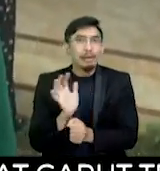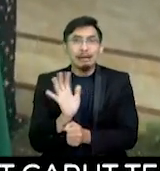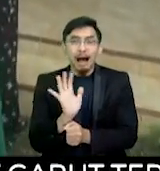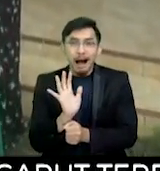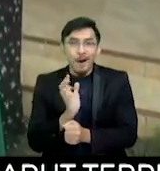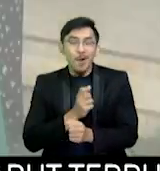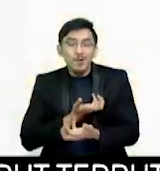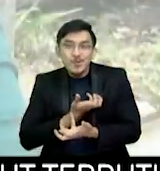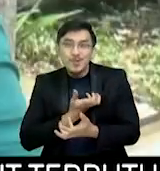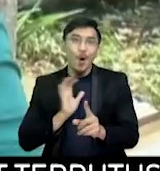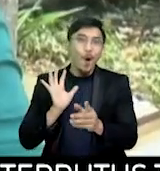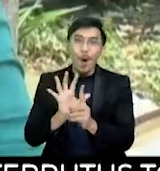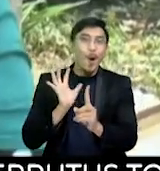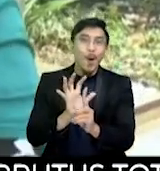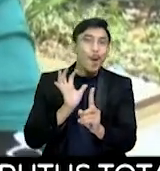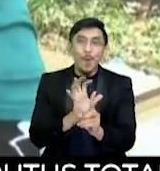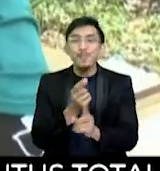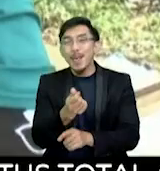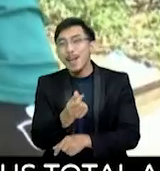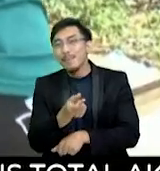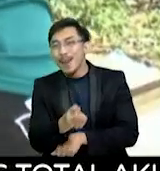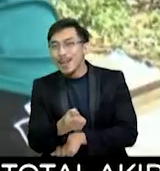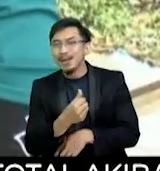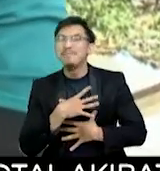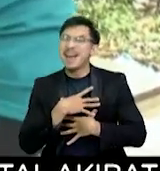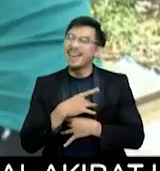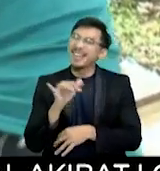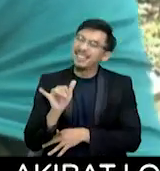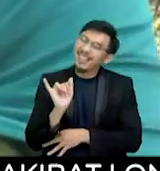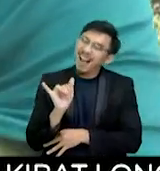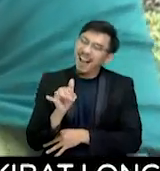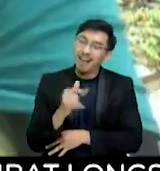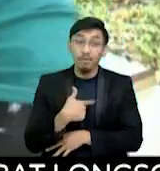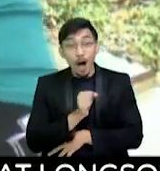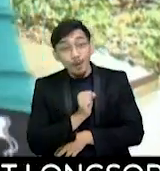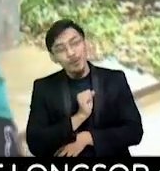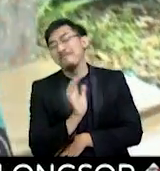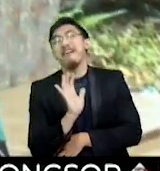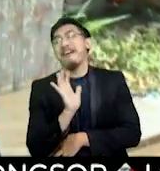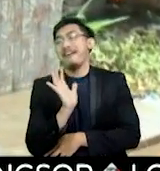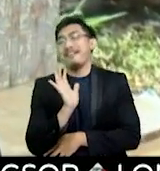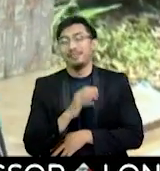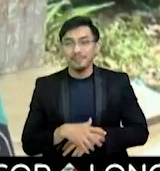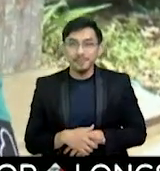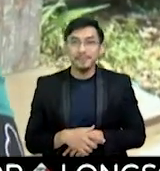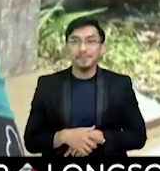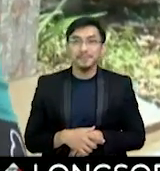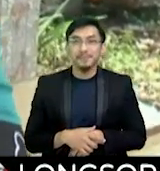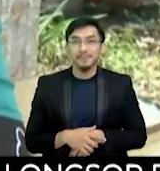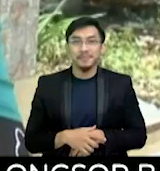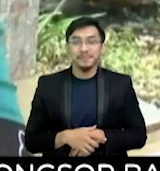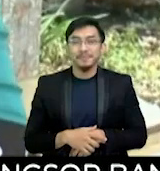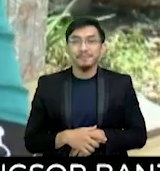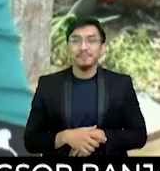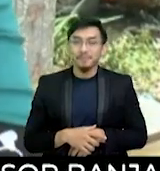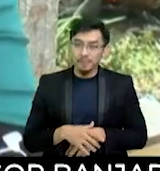dan para ibu. Menarik? Iya. Takut nggak malah? Nggak. Justru menarik ya? Iya. Anak-anak gimana ini? Seneng nggak? Malah